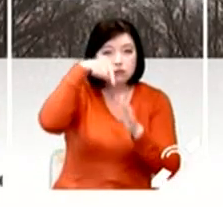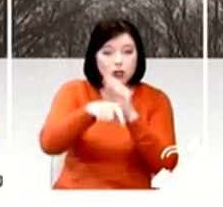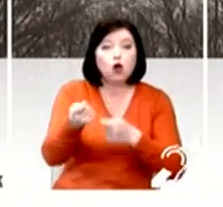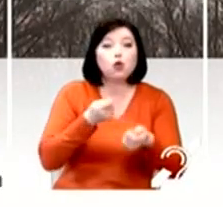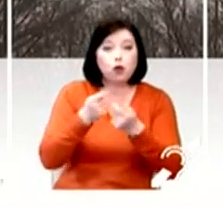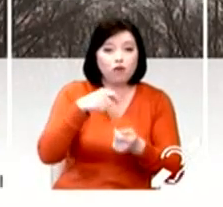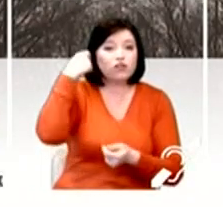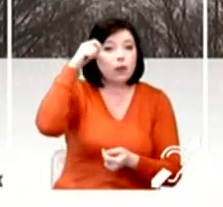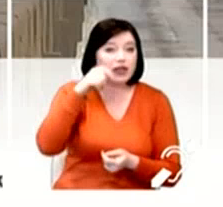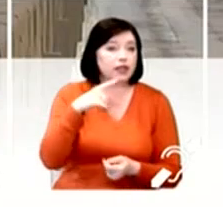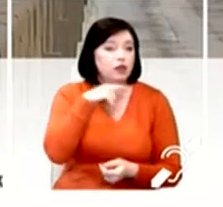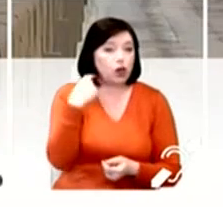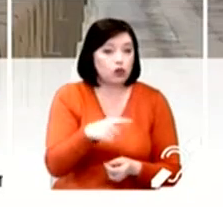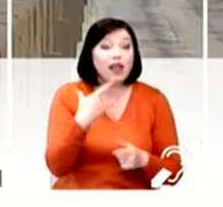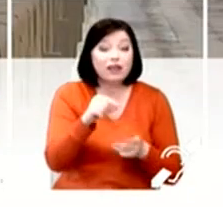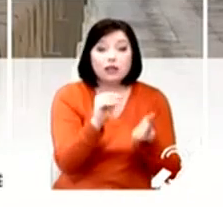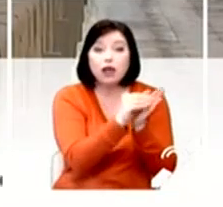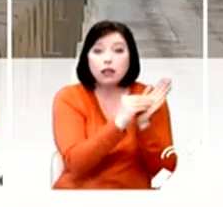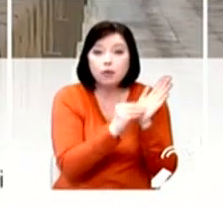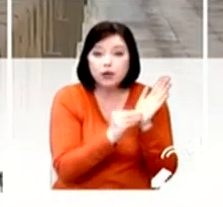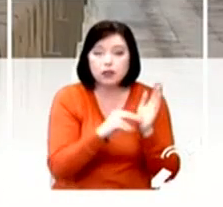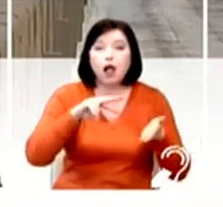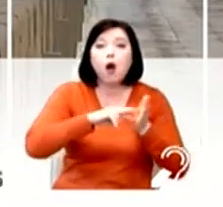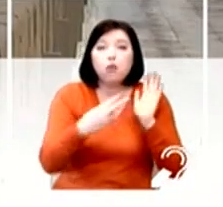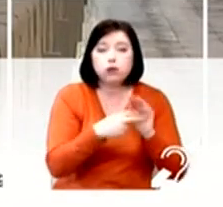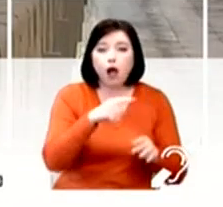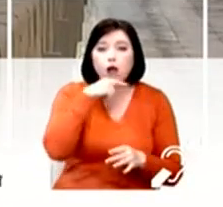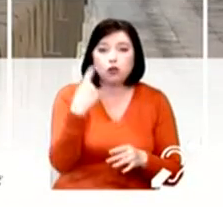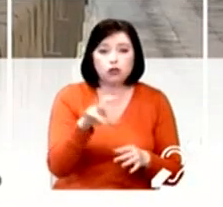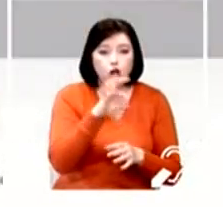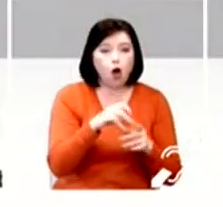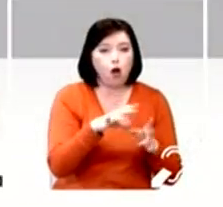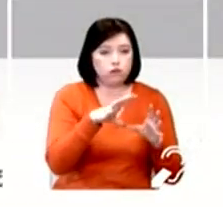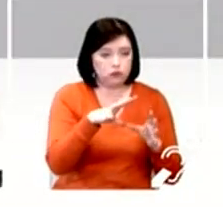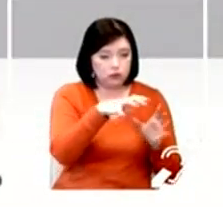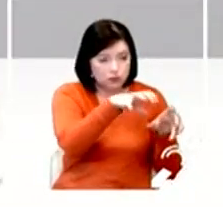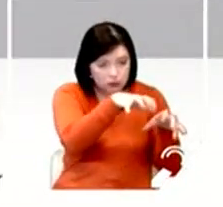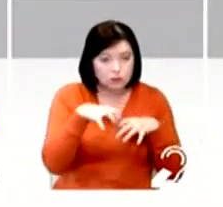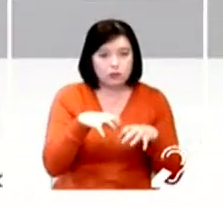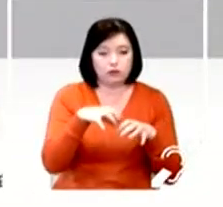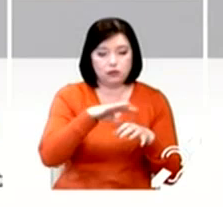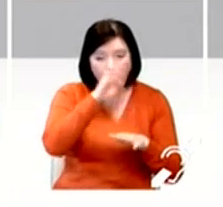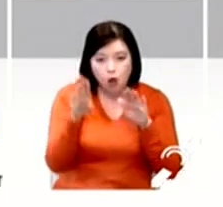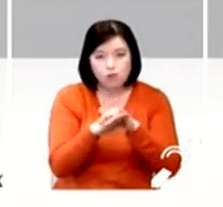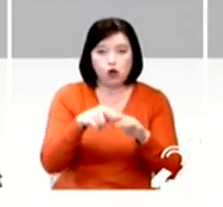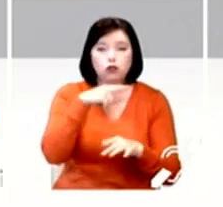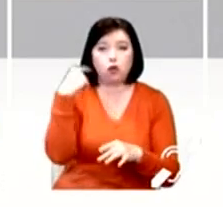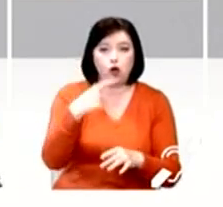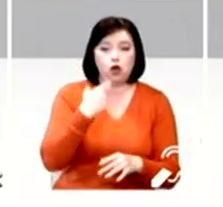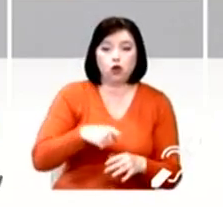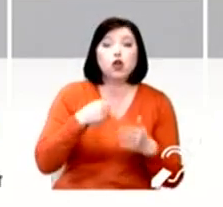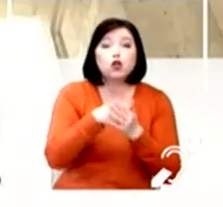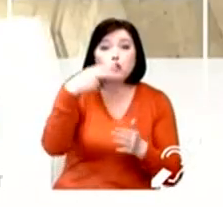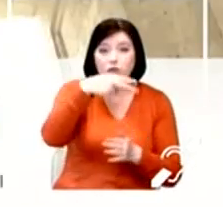administrației prezidențiale de la Kremlin, în care este explicat planul Rusiei de a atrage Republica Moldova în sfera sa de influență până în